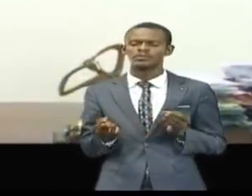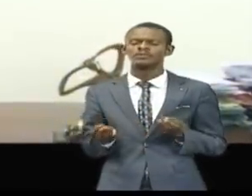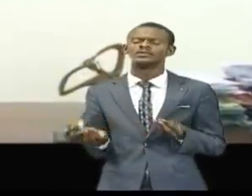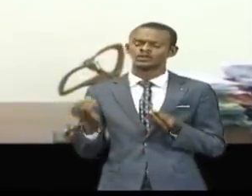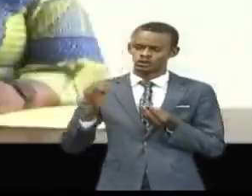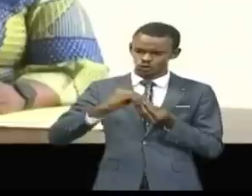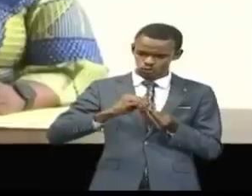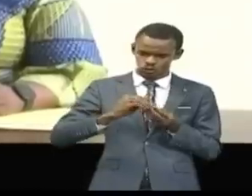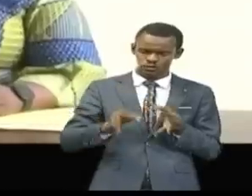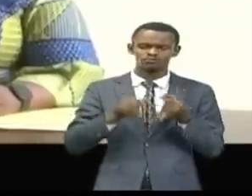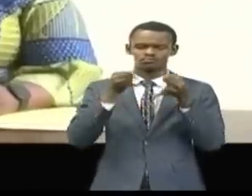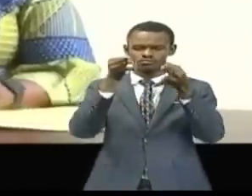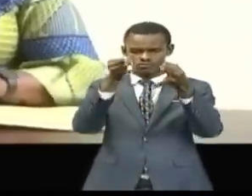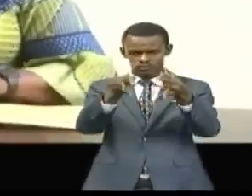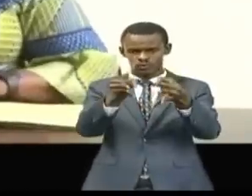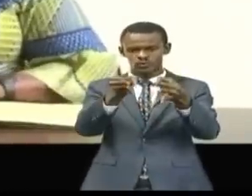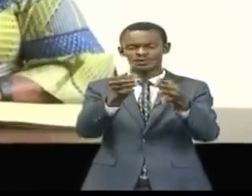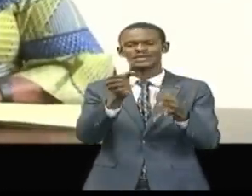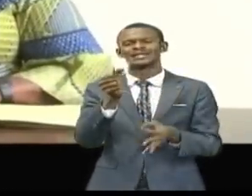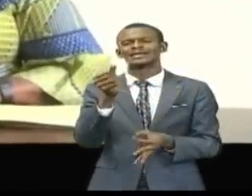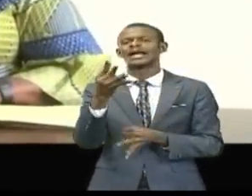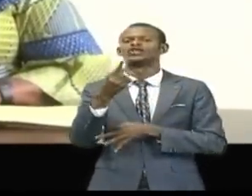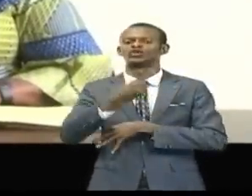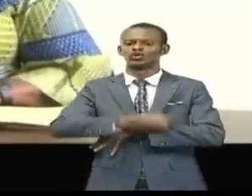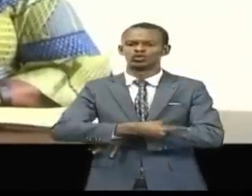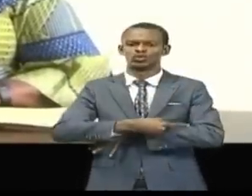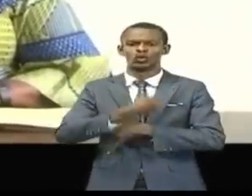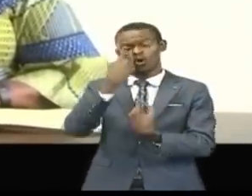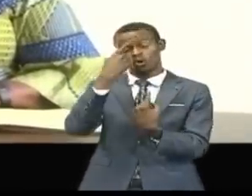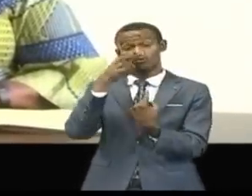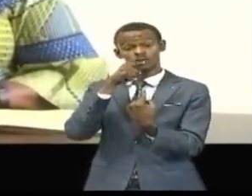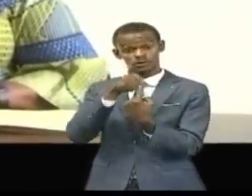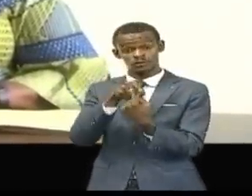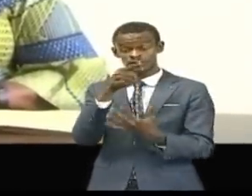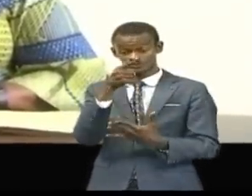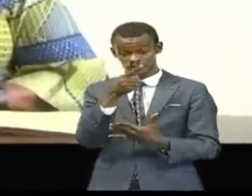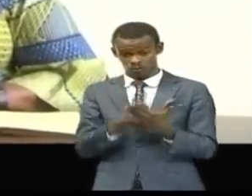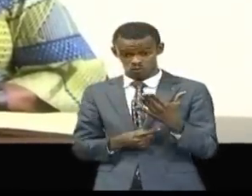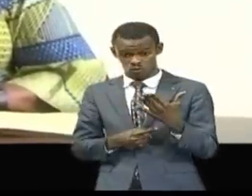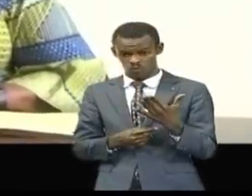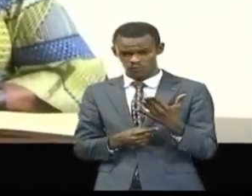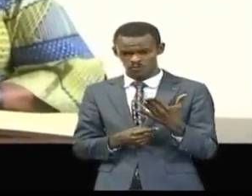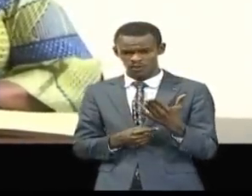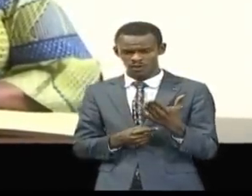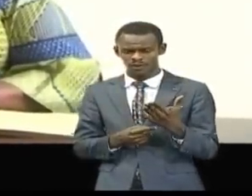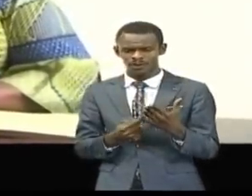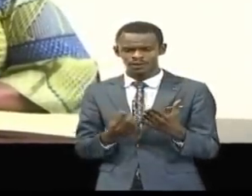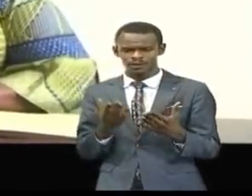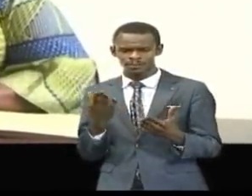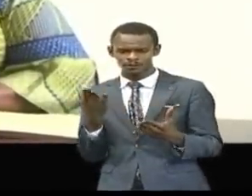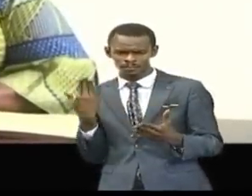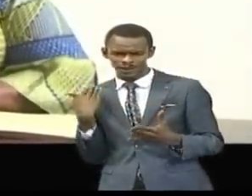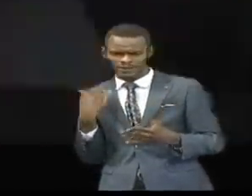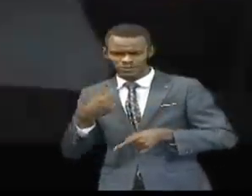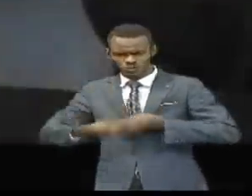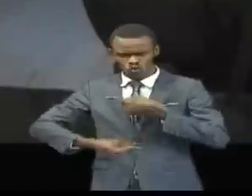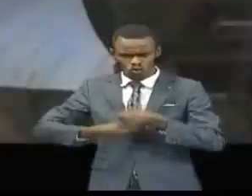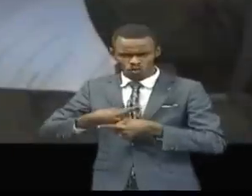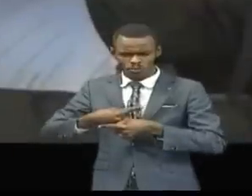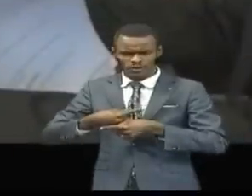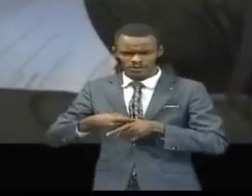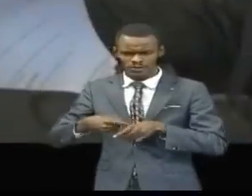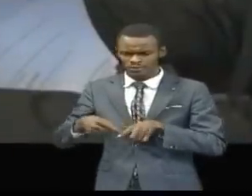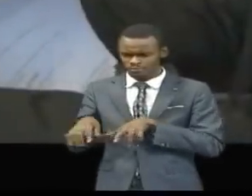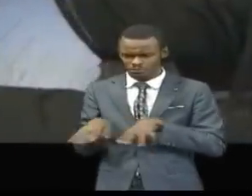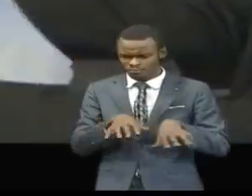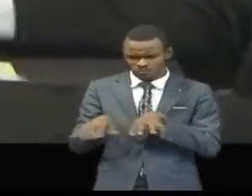L'objectif étant de cristalliser les acquis des opérations antérieures en permettant à